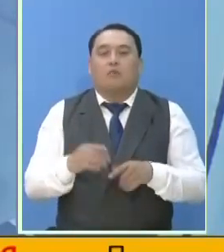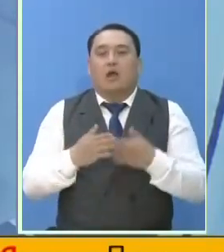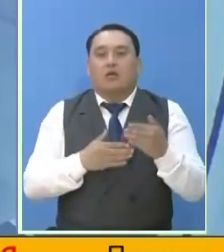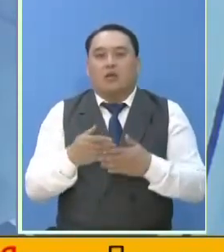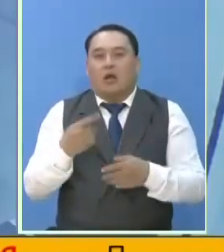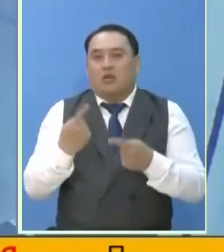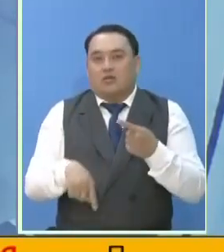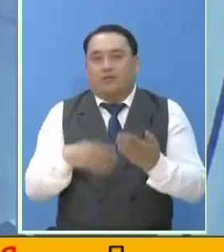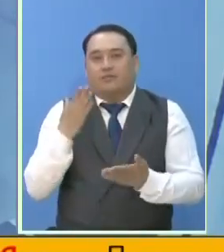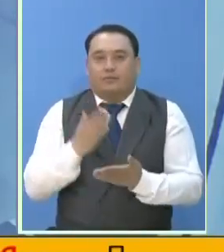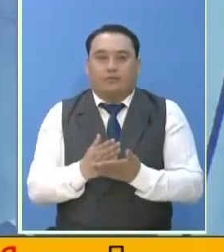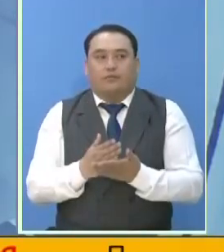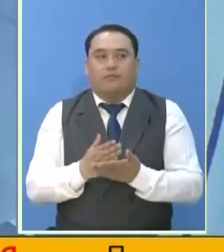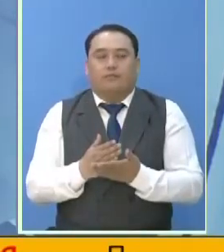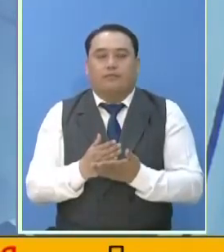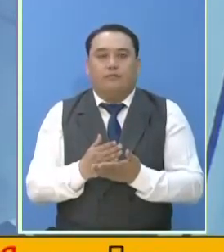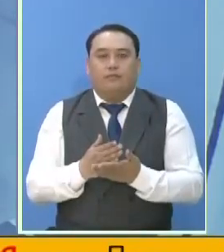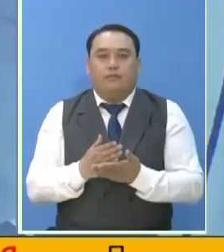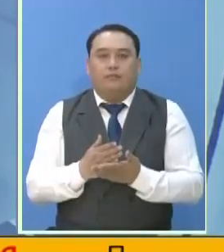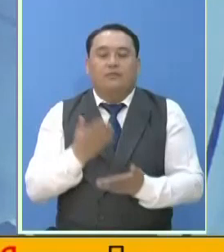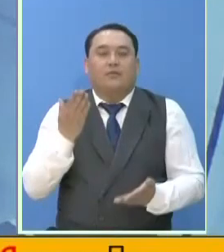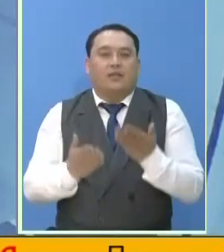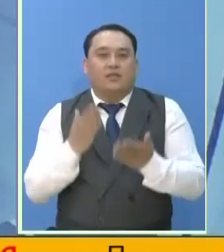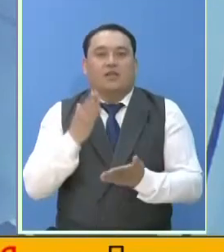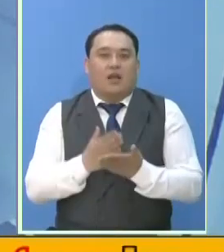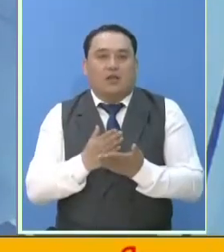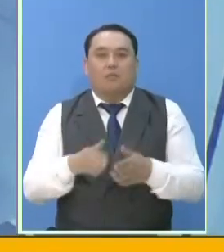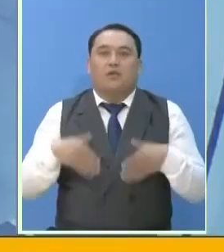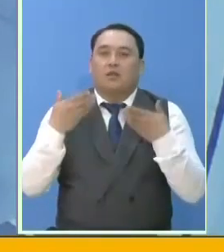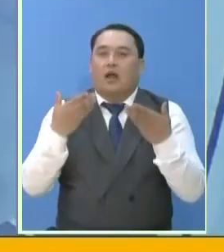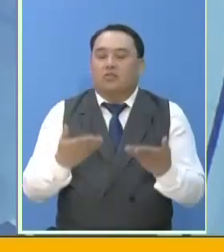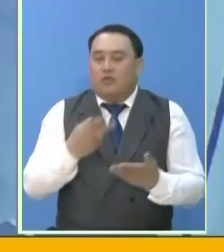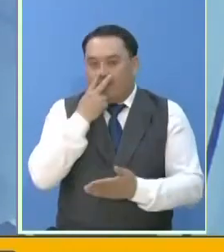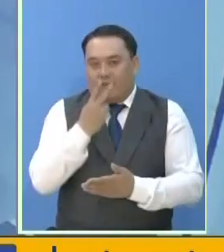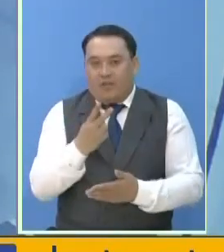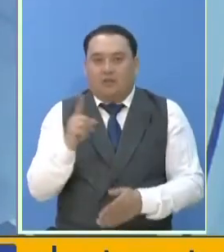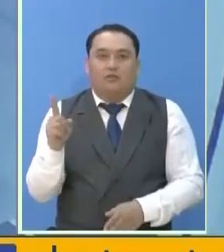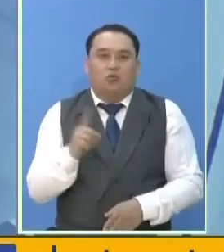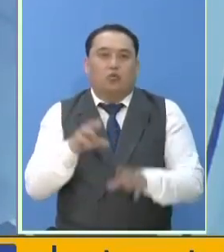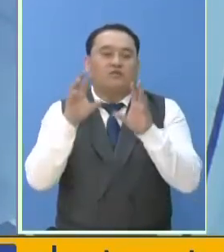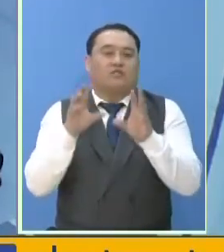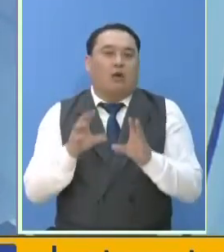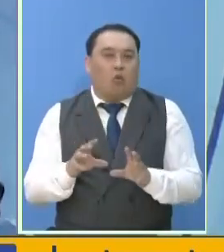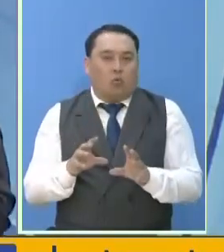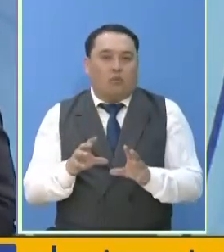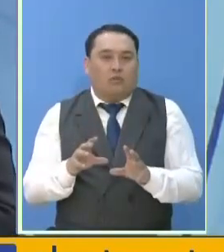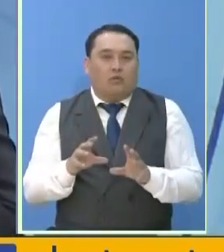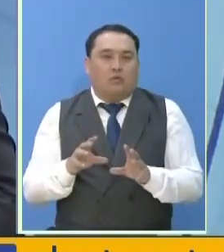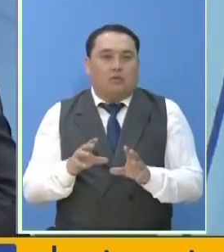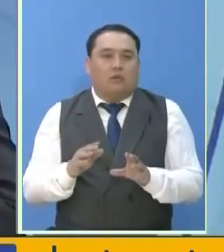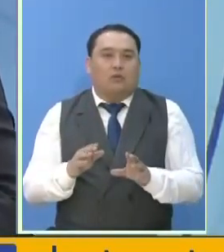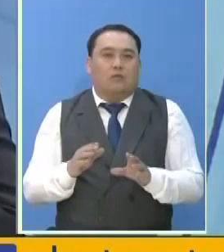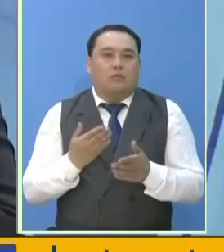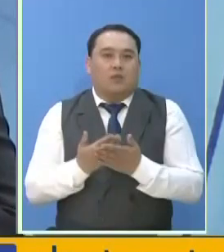намного отличается, конечно, когда ты на земле работаешь. Поэтому, если есть какое-то такое предложение, где они видят в законе какие-то,